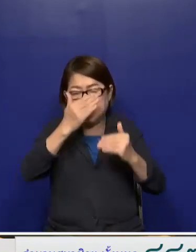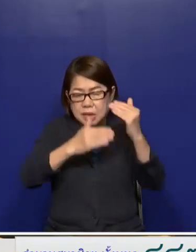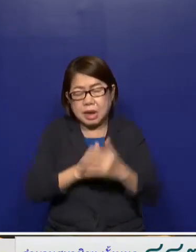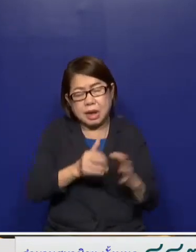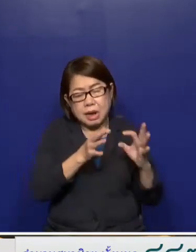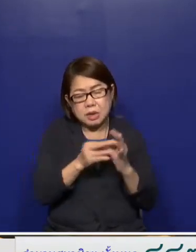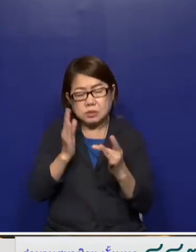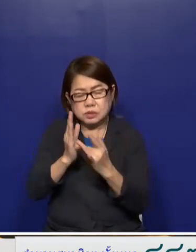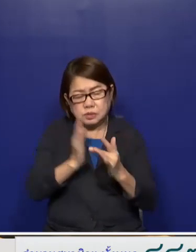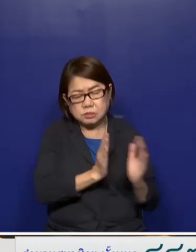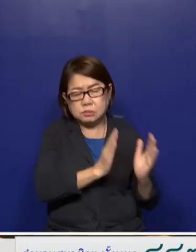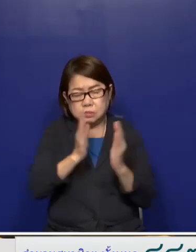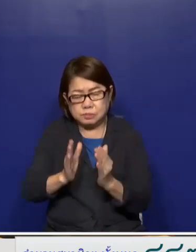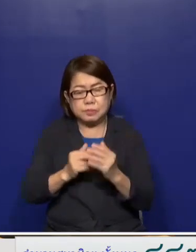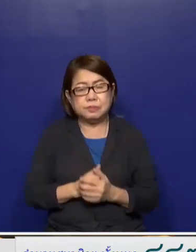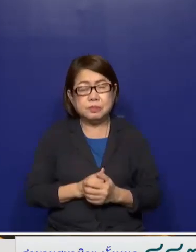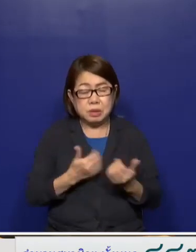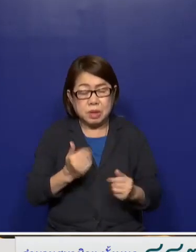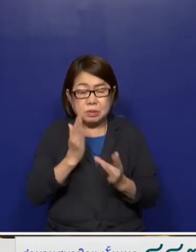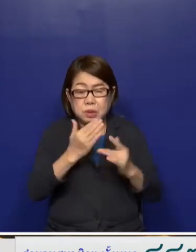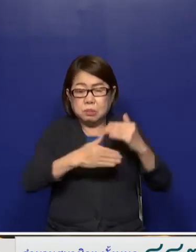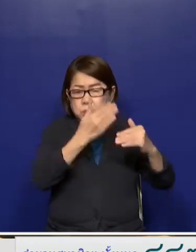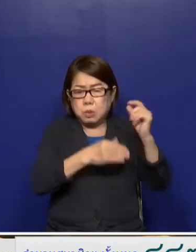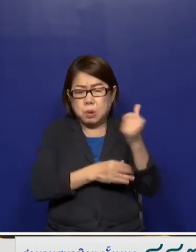โนโลยีที่มันกำลังก้าวไปอย่างรวดเร็ว